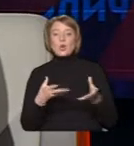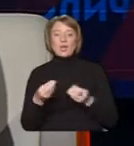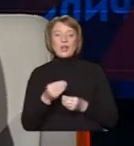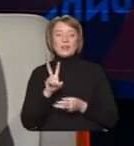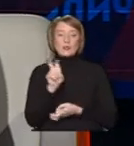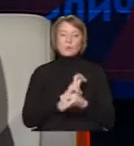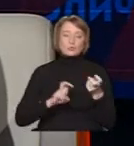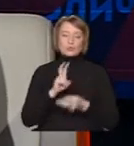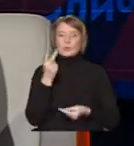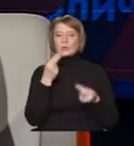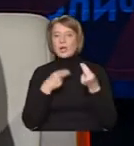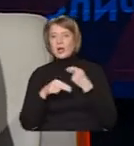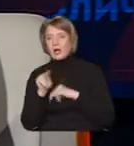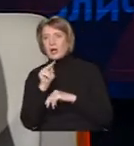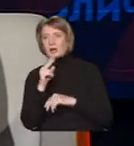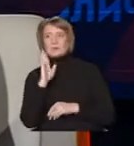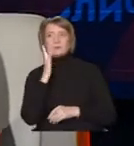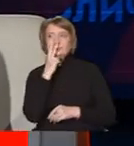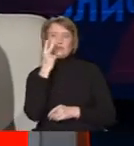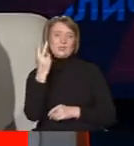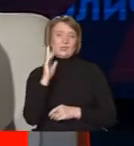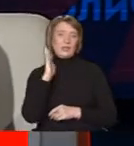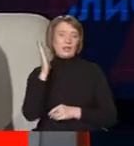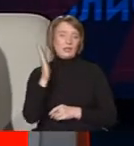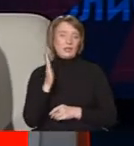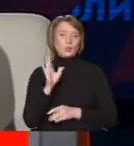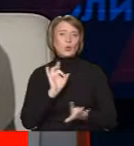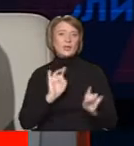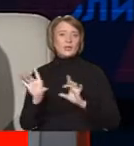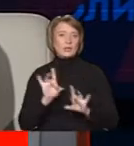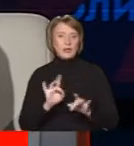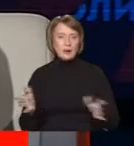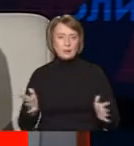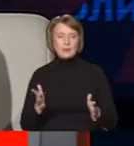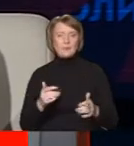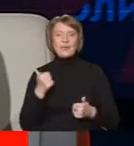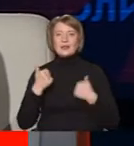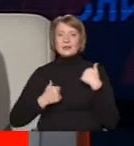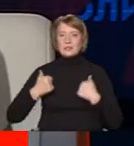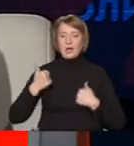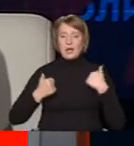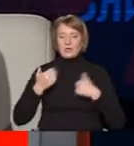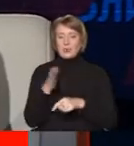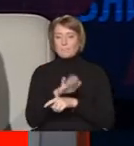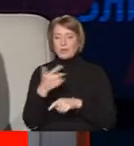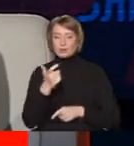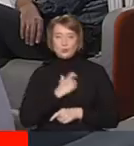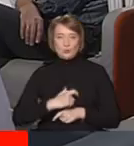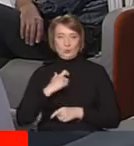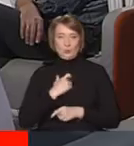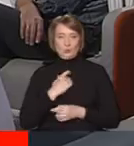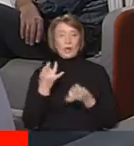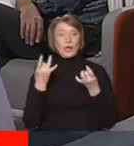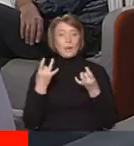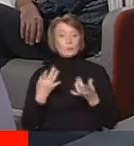дуже гарних глянцевих якихось презентацій і дорогих реклам, і змагання між собою в риториці. Та? А просто-напросто питання